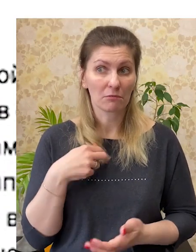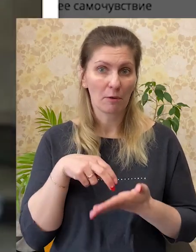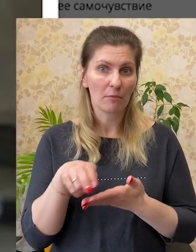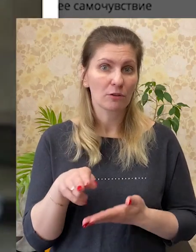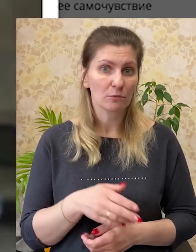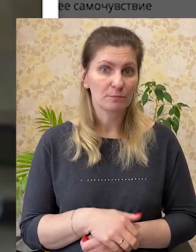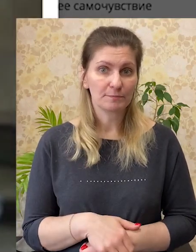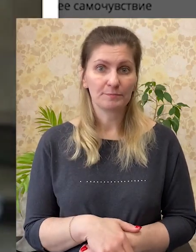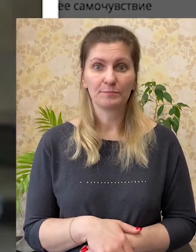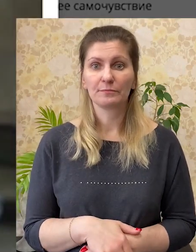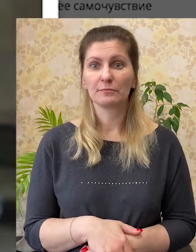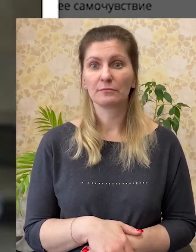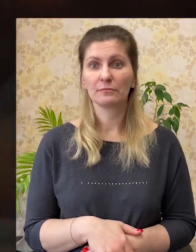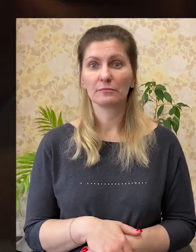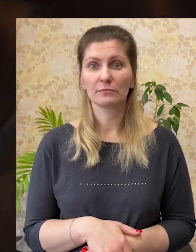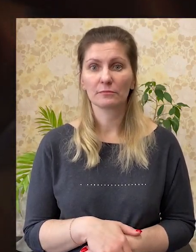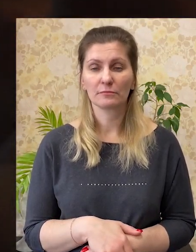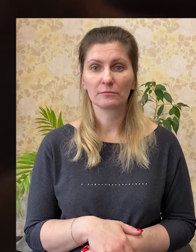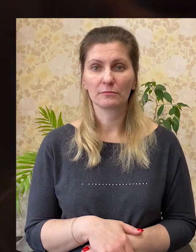да, сказал, конечно, я схожу.